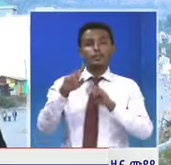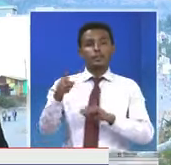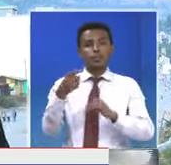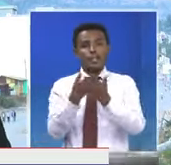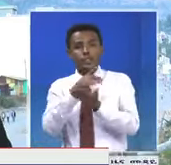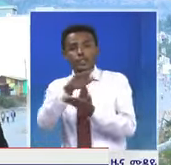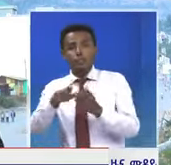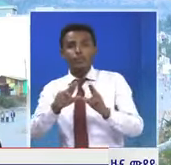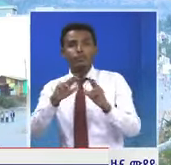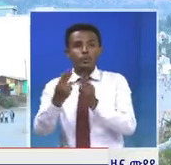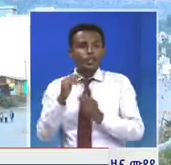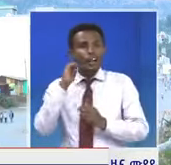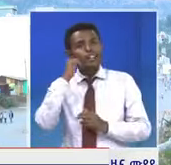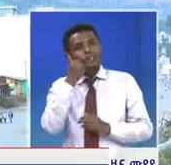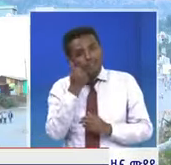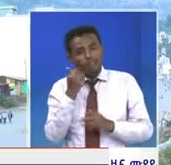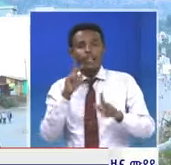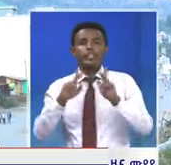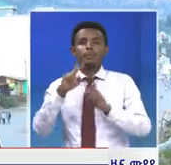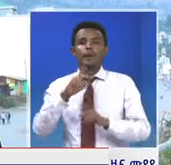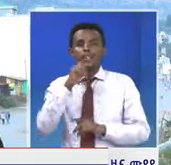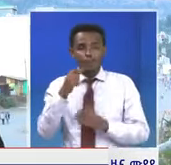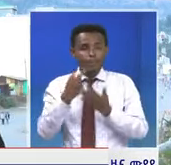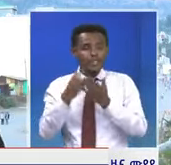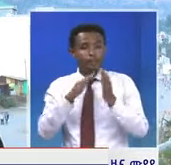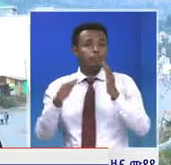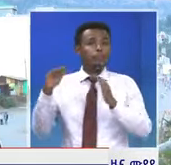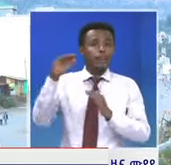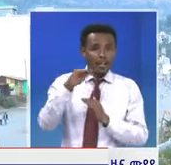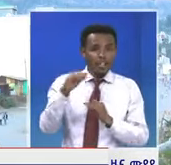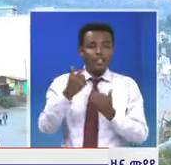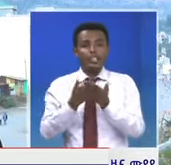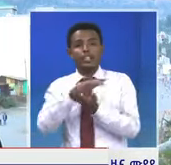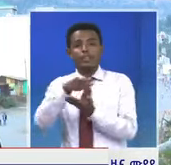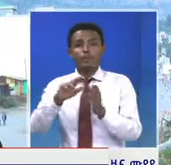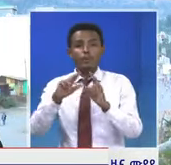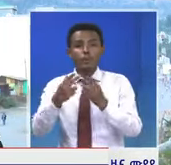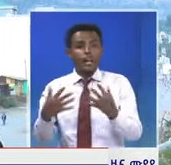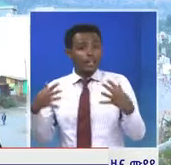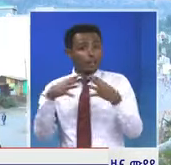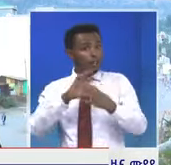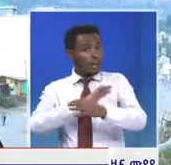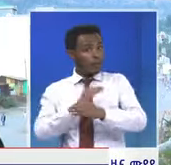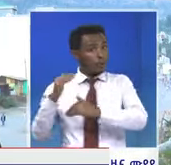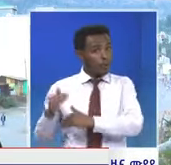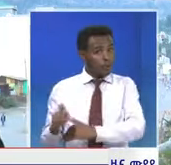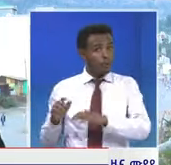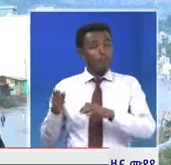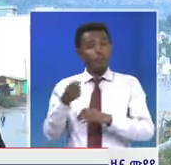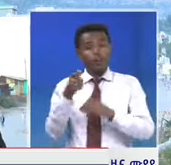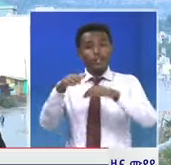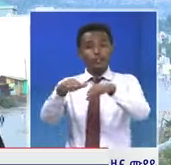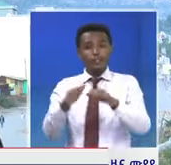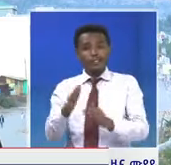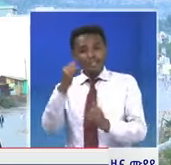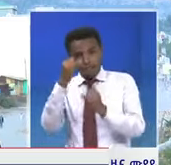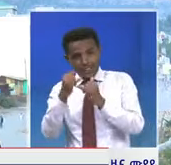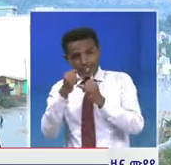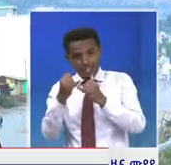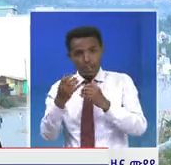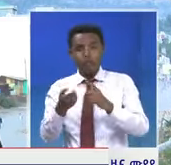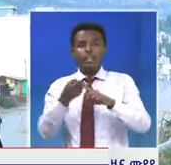ቡድን አንገት የሚደፋ ህዝብ አይደለም። እንደውም ከዚህም በላይ ይህን የሽብር ቡድን ከጥምር ኃይሉ ጎን በመሰለፍ ግባተ መሬቱን እስከመጨረሻው ድረስ